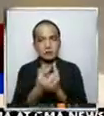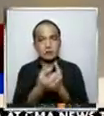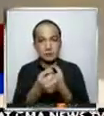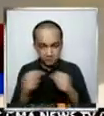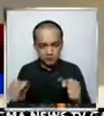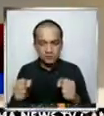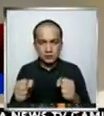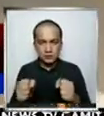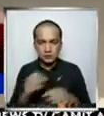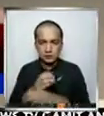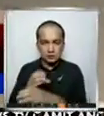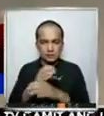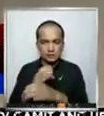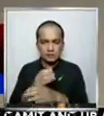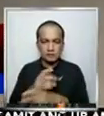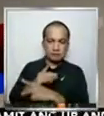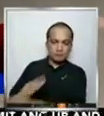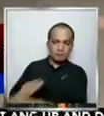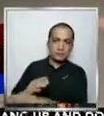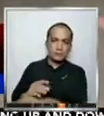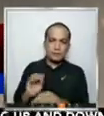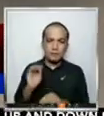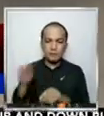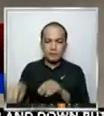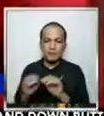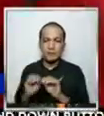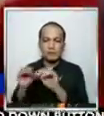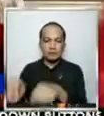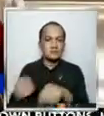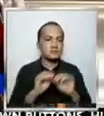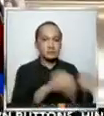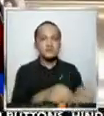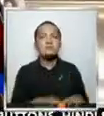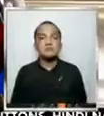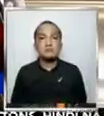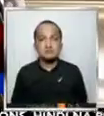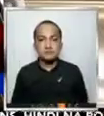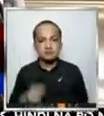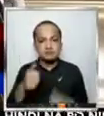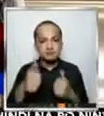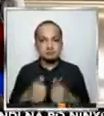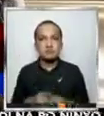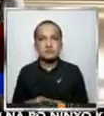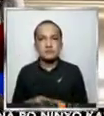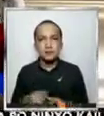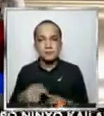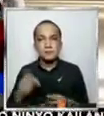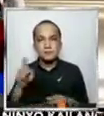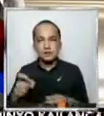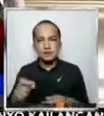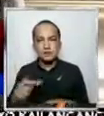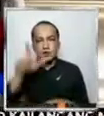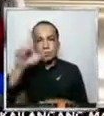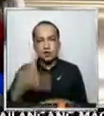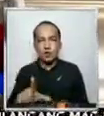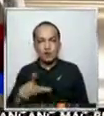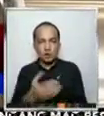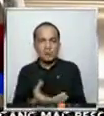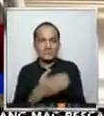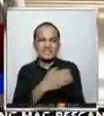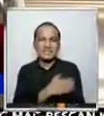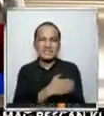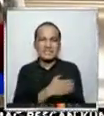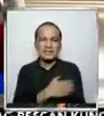to install. Kaya po yung load capacity po natin went down to only